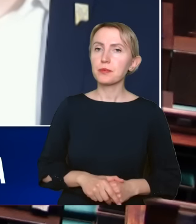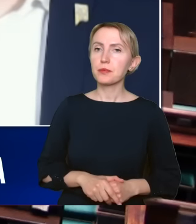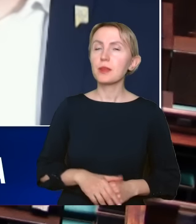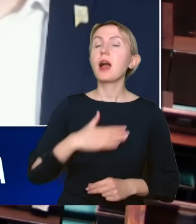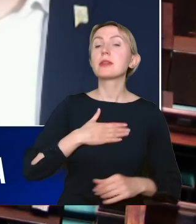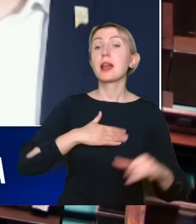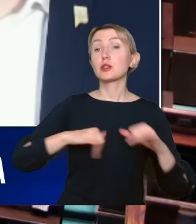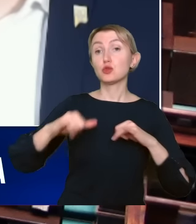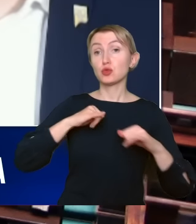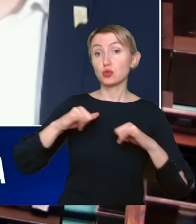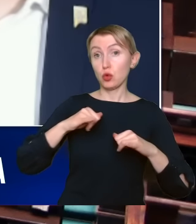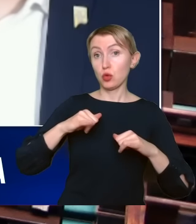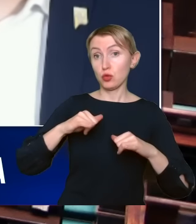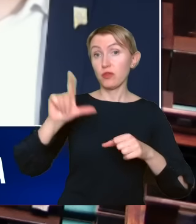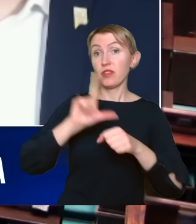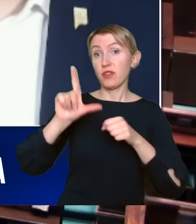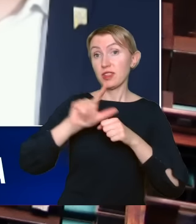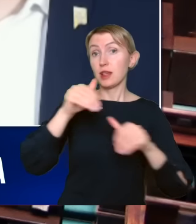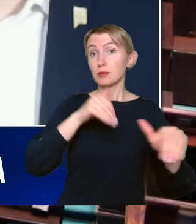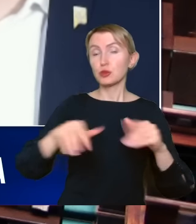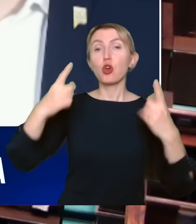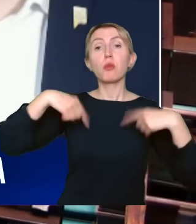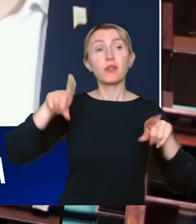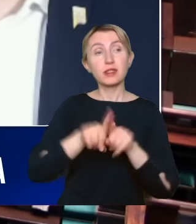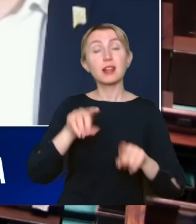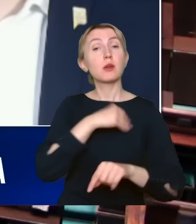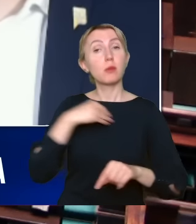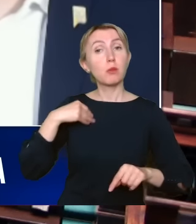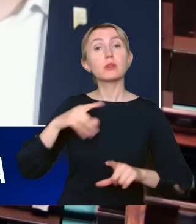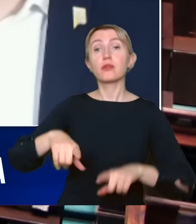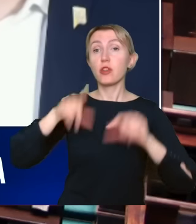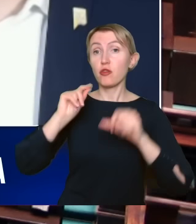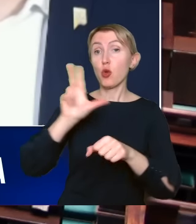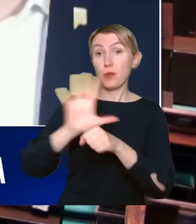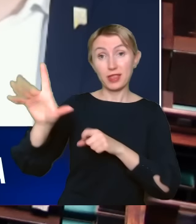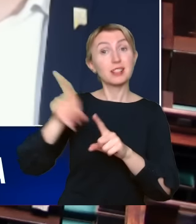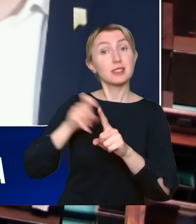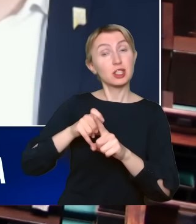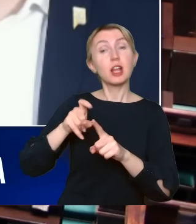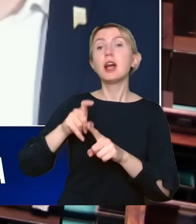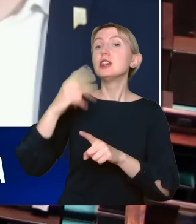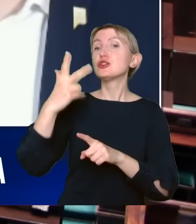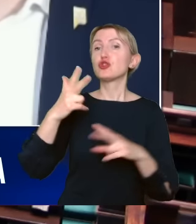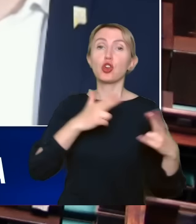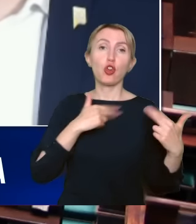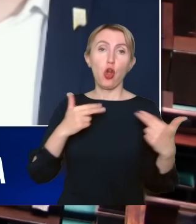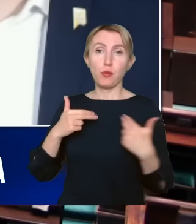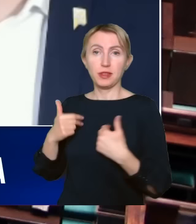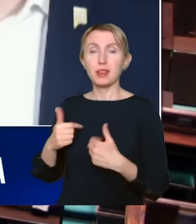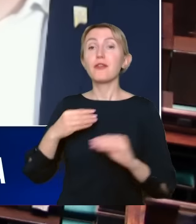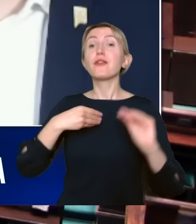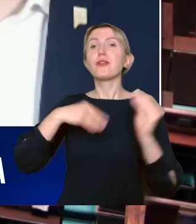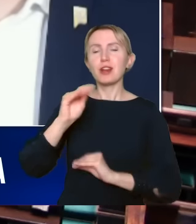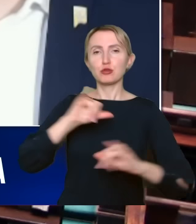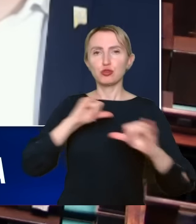rządu. 12 milionów Polek i Polaków zagłosowało w wyborach 15 października na trzy komitety tworzące dzisiaj większość